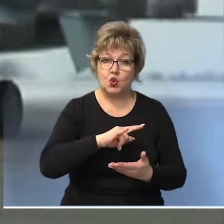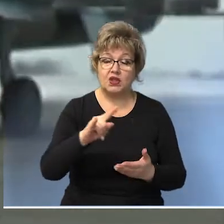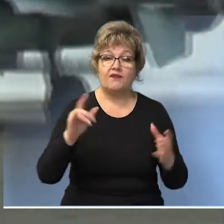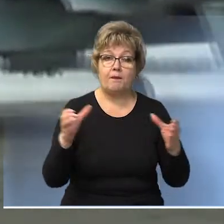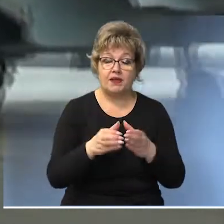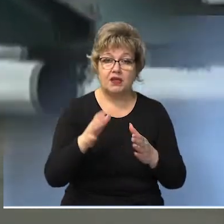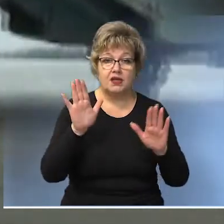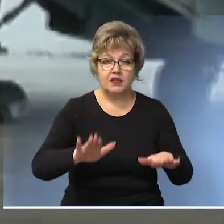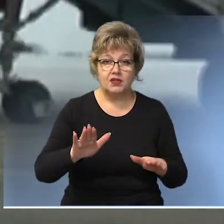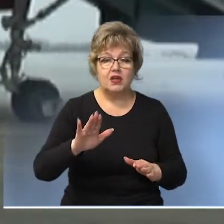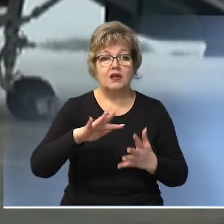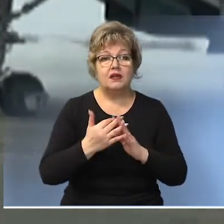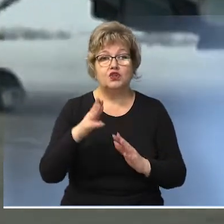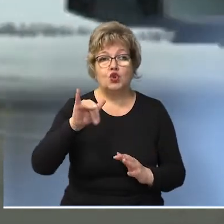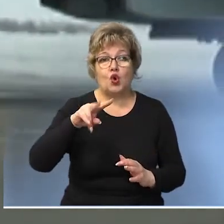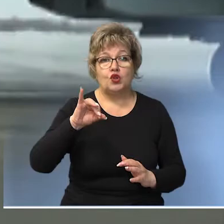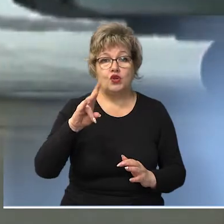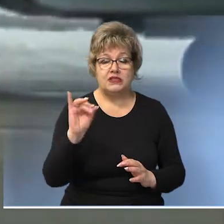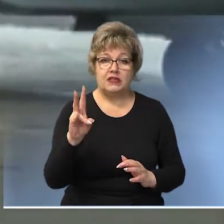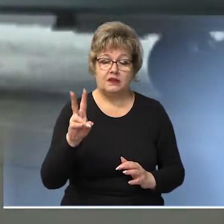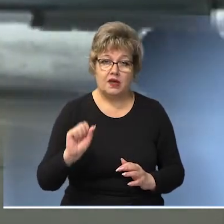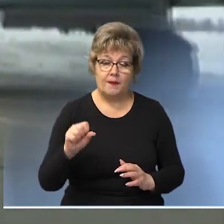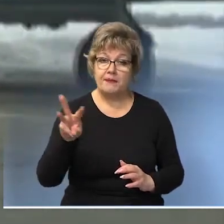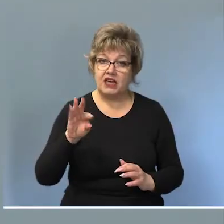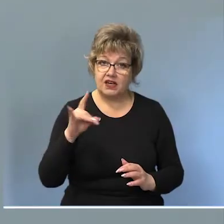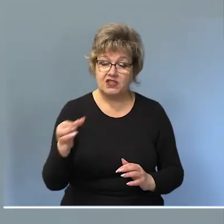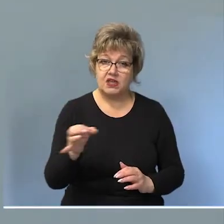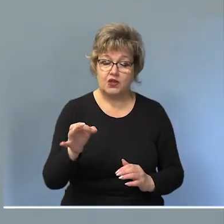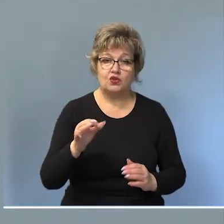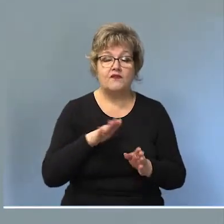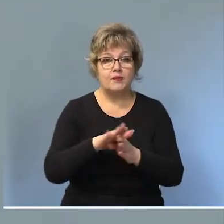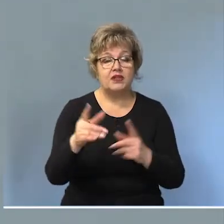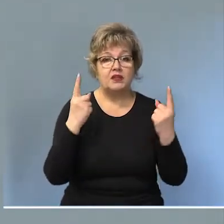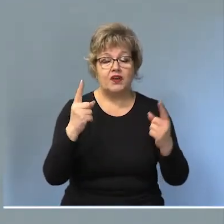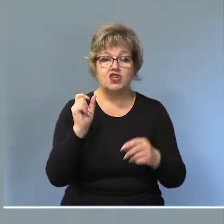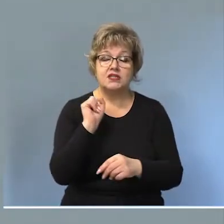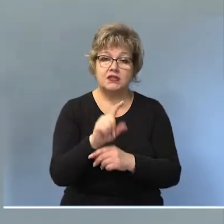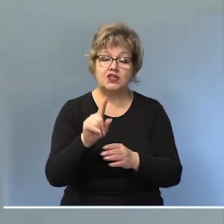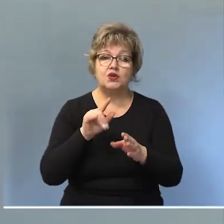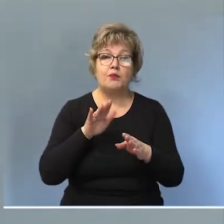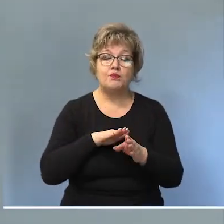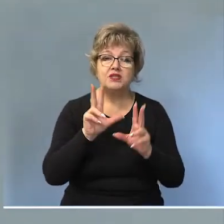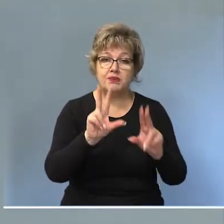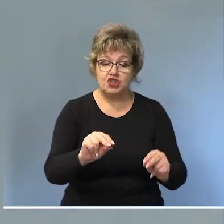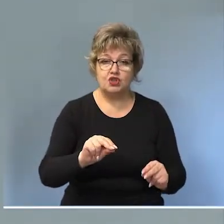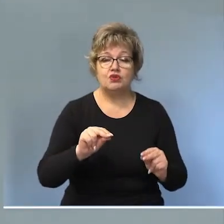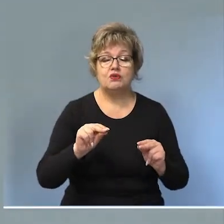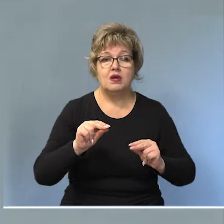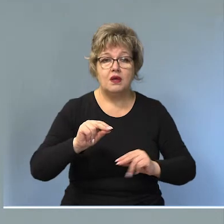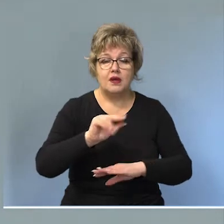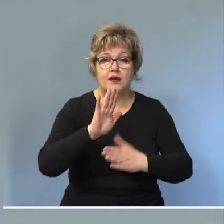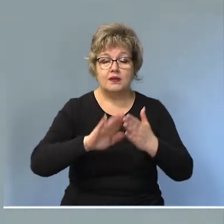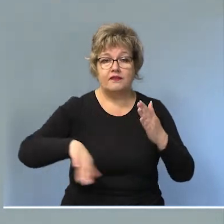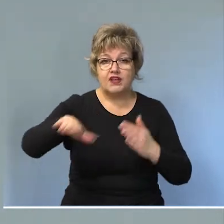полка, дислоцирующегося в поселке Долотинка Миллеровского района, выполняет важные задачи по обеспечению безопасности